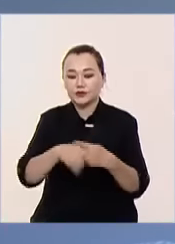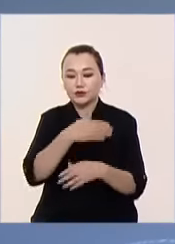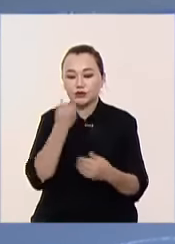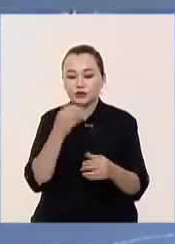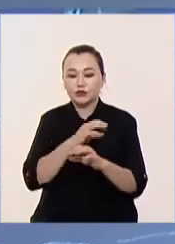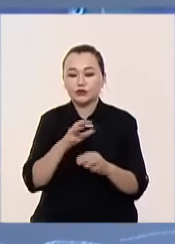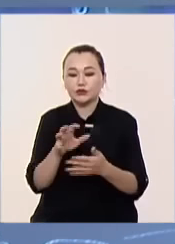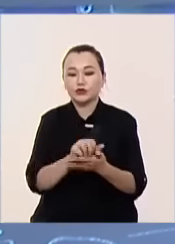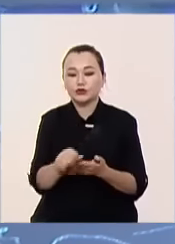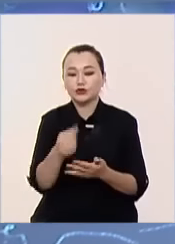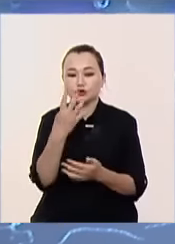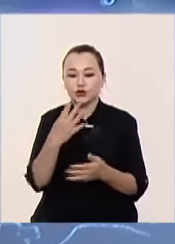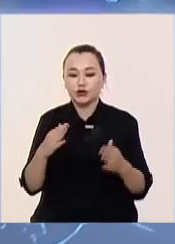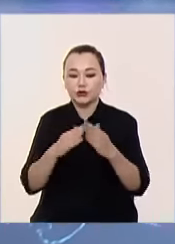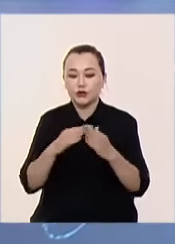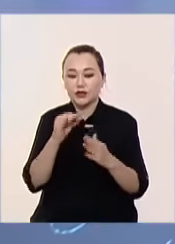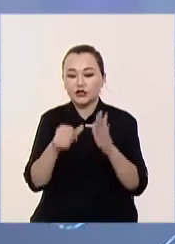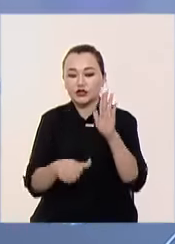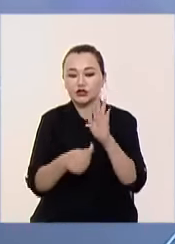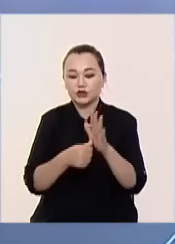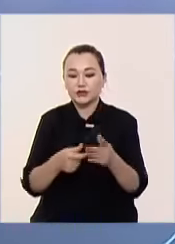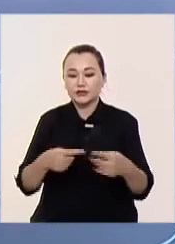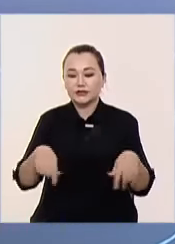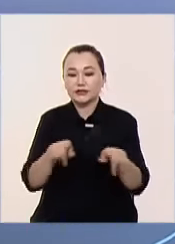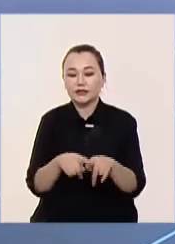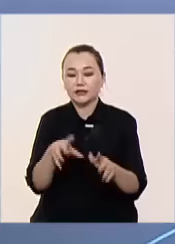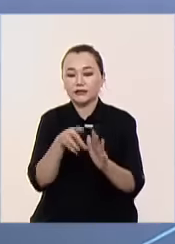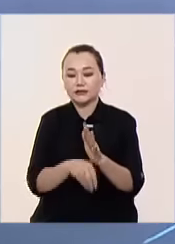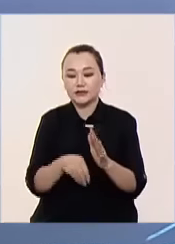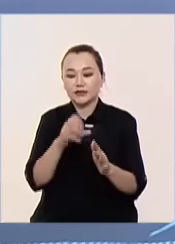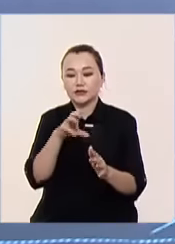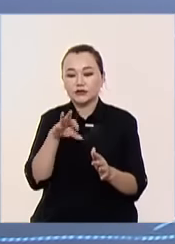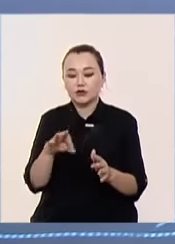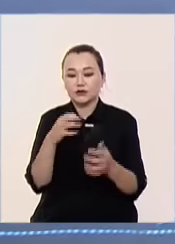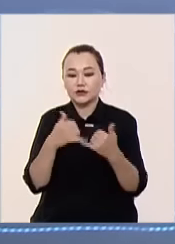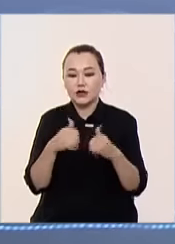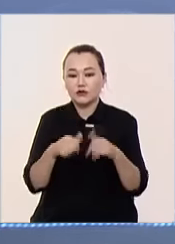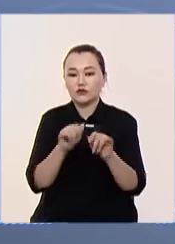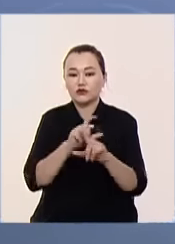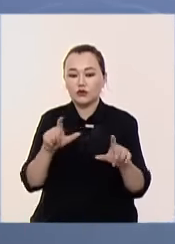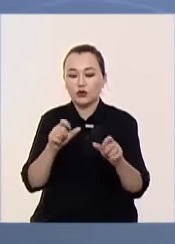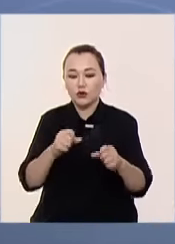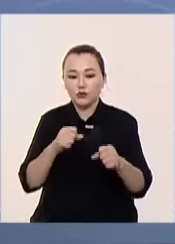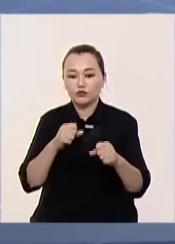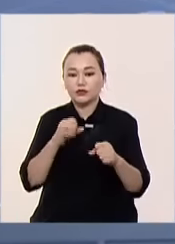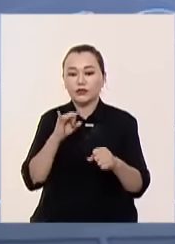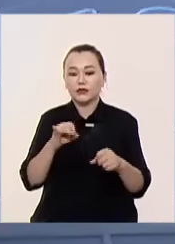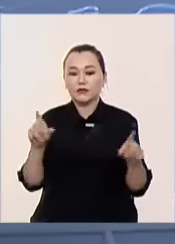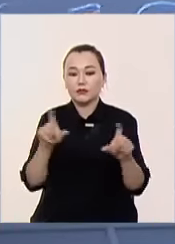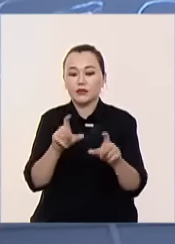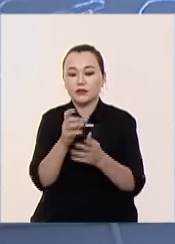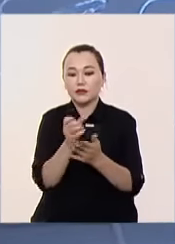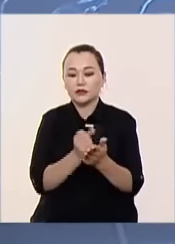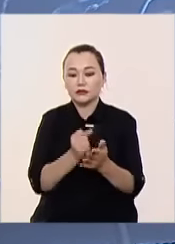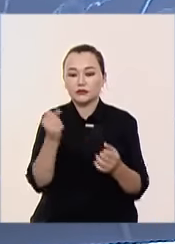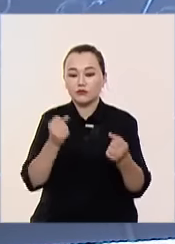уничтожил 4 жилых дома и 6 зданий, среди которых СТО, столовая, школа бокса и магазин